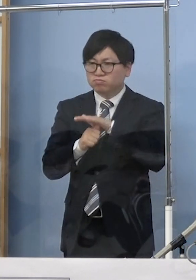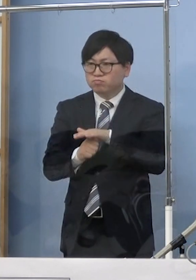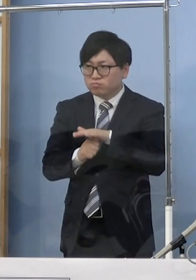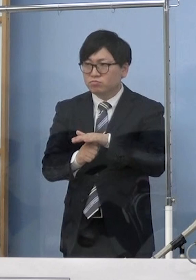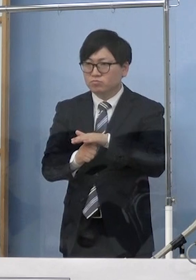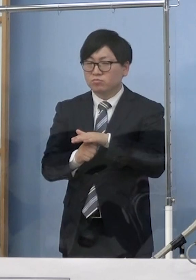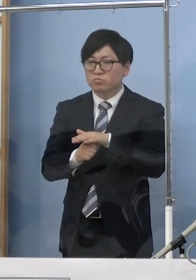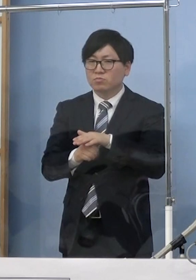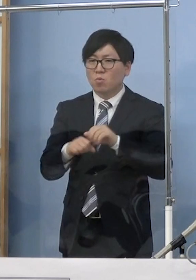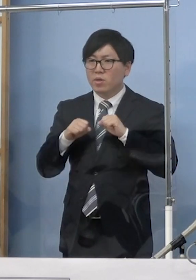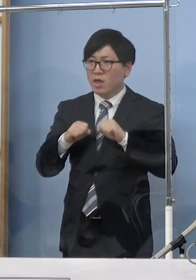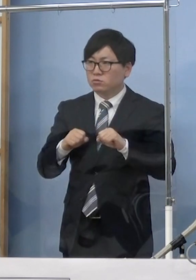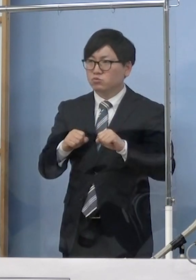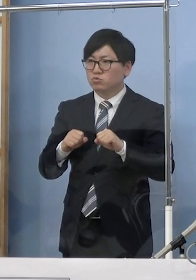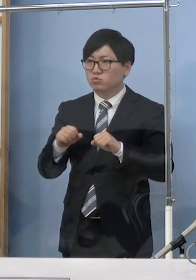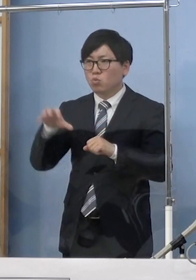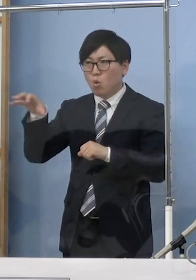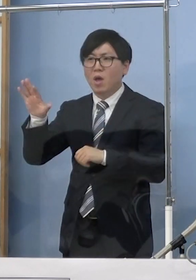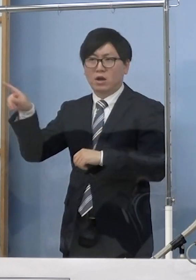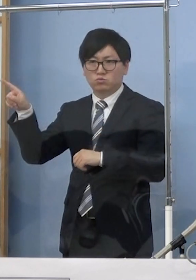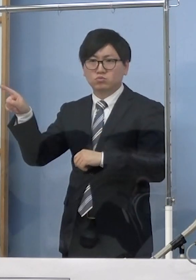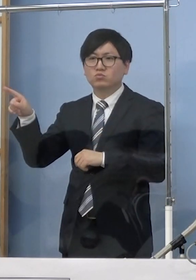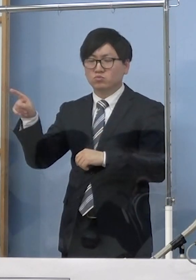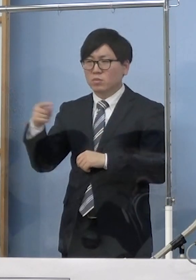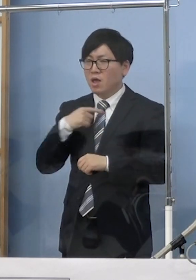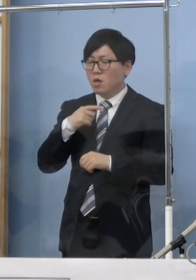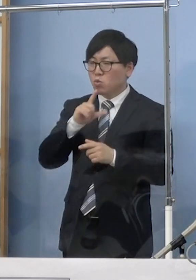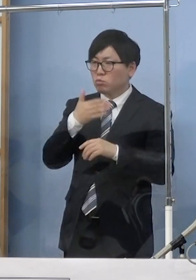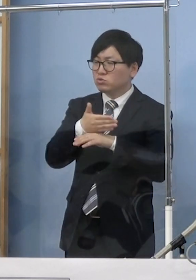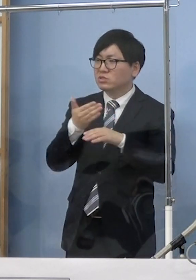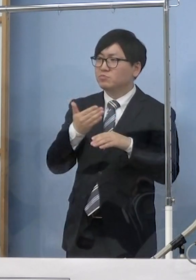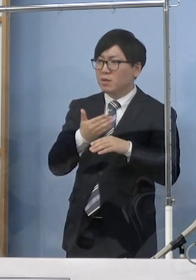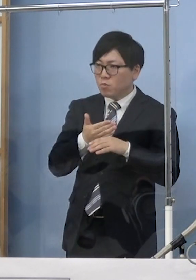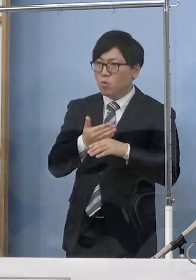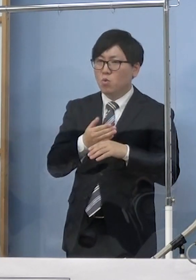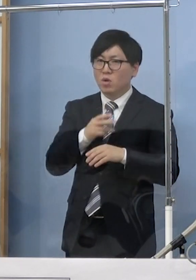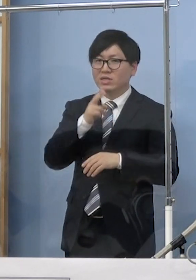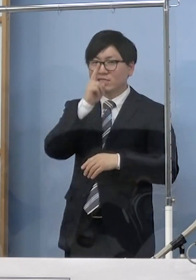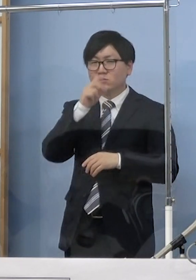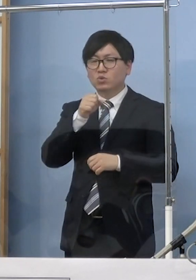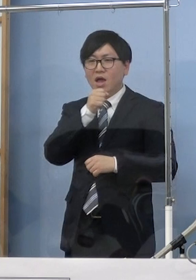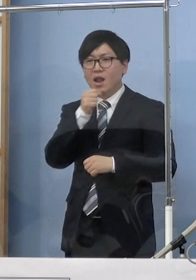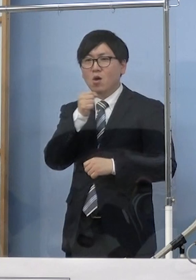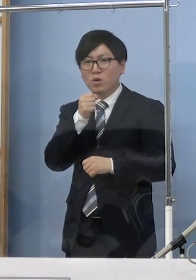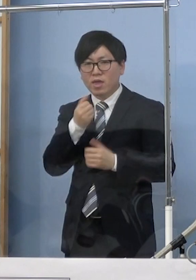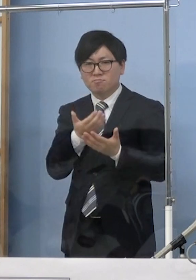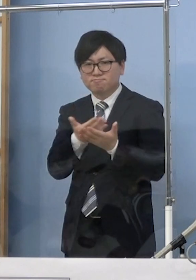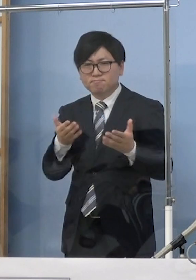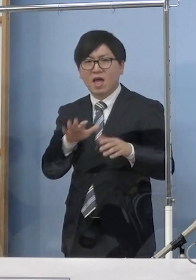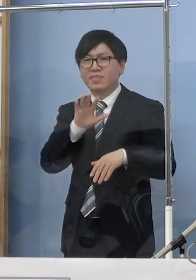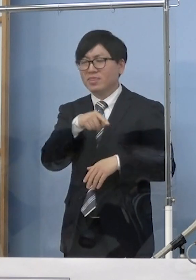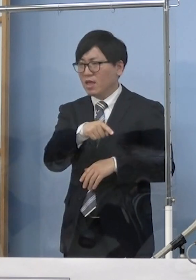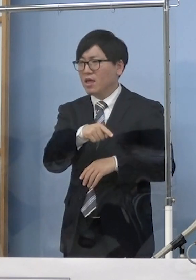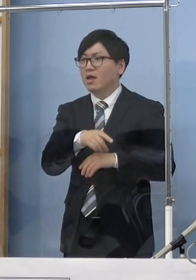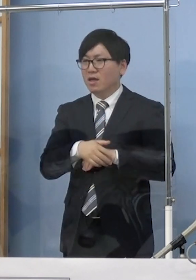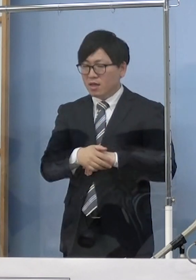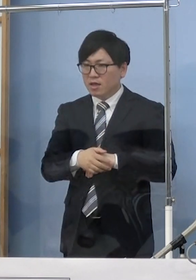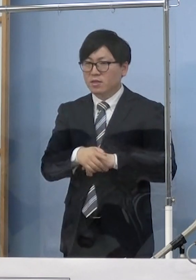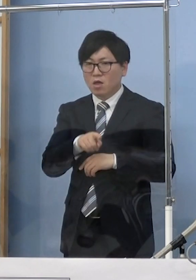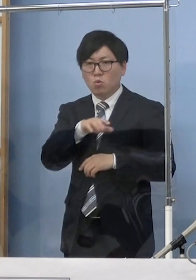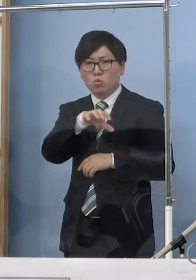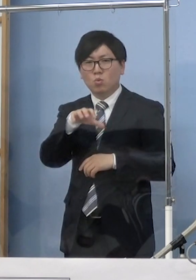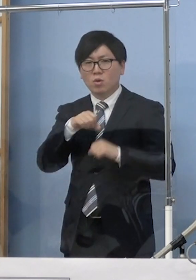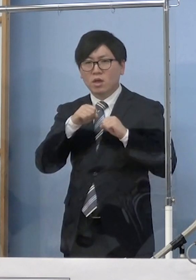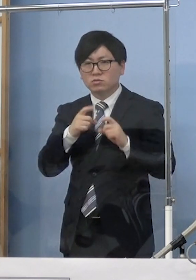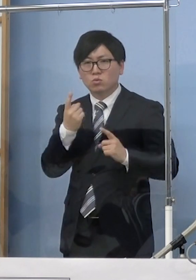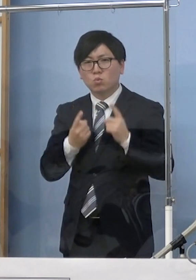されているんですがね、うちも昼カラオケのクラスターが出たところでもありますので、まあ、そうしたものが果たして効果的なのかどうか、